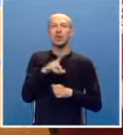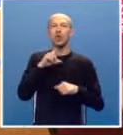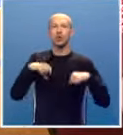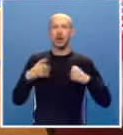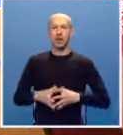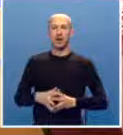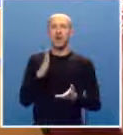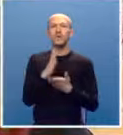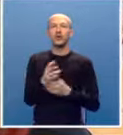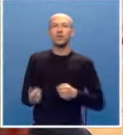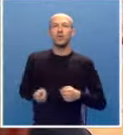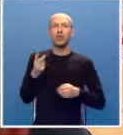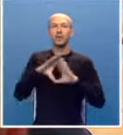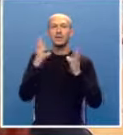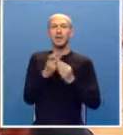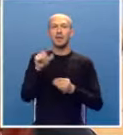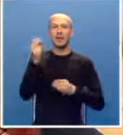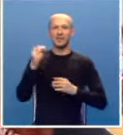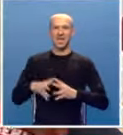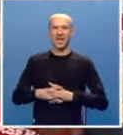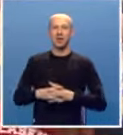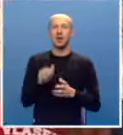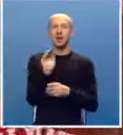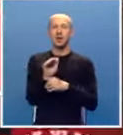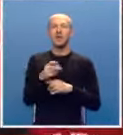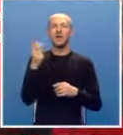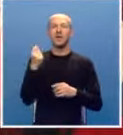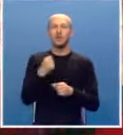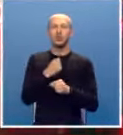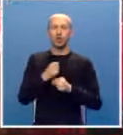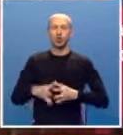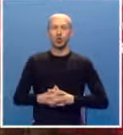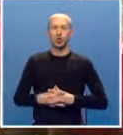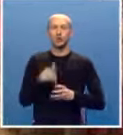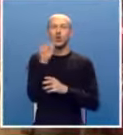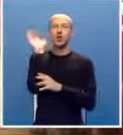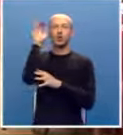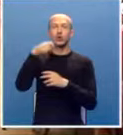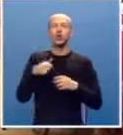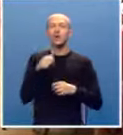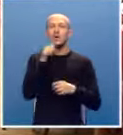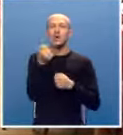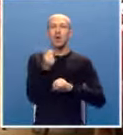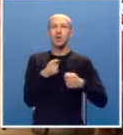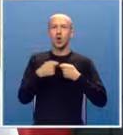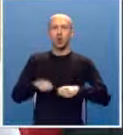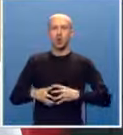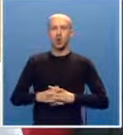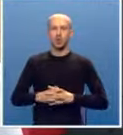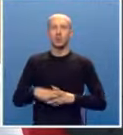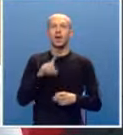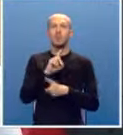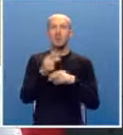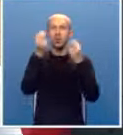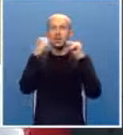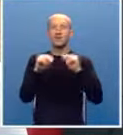žive, već su ponos cijele Republike Srpske. Najavila je finansijsku podršku i košarkaškom i karate klubu. Moramo